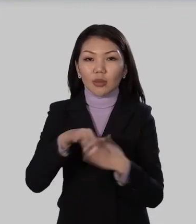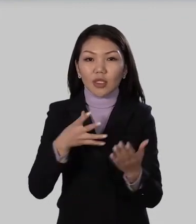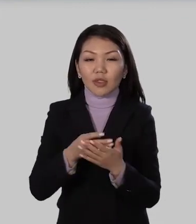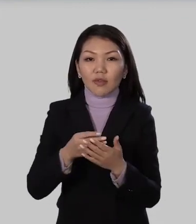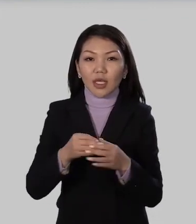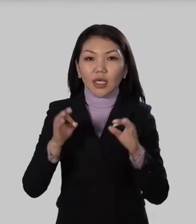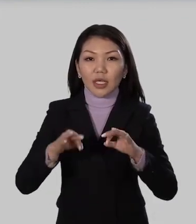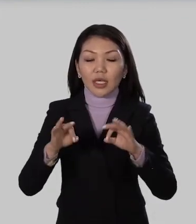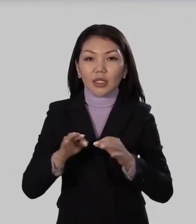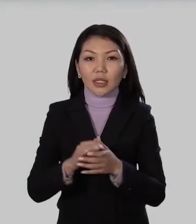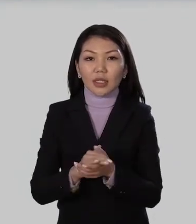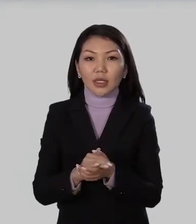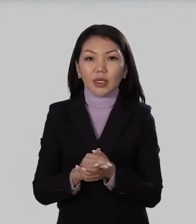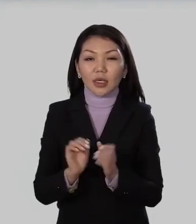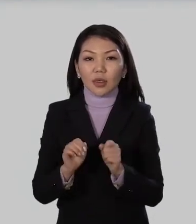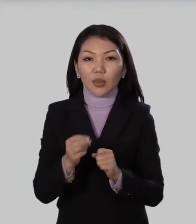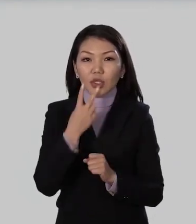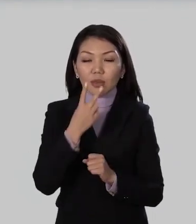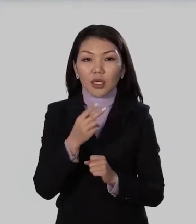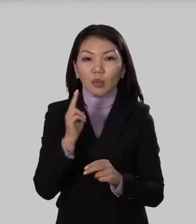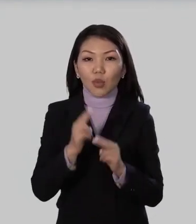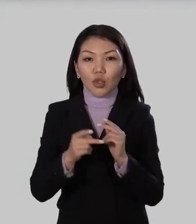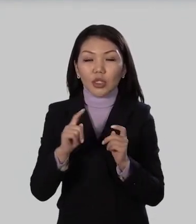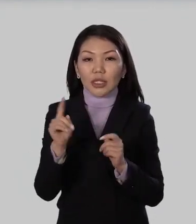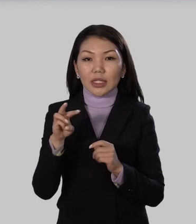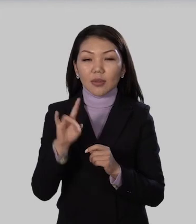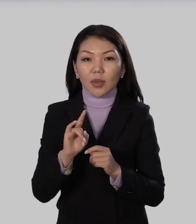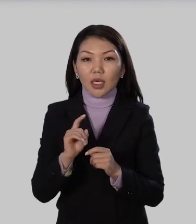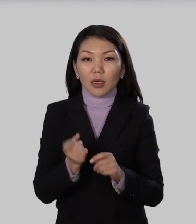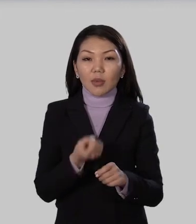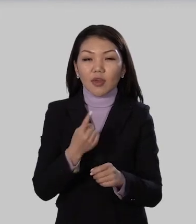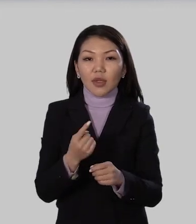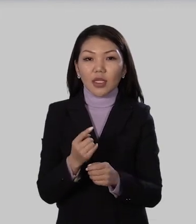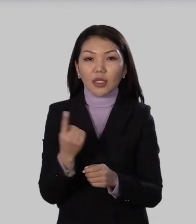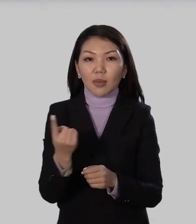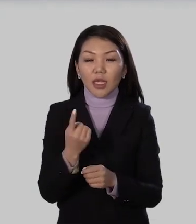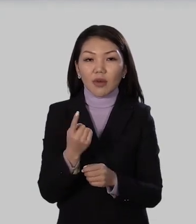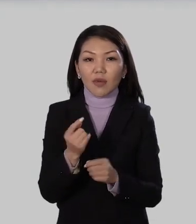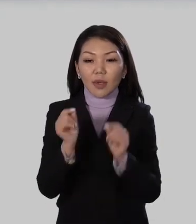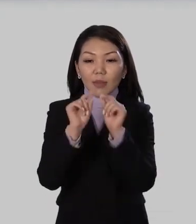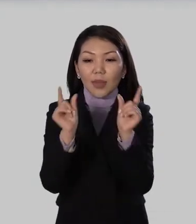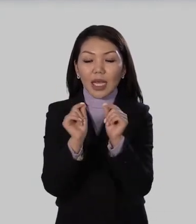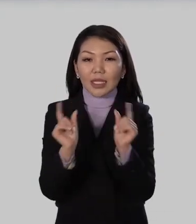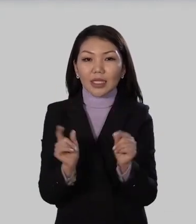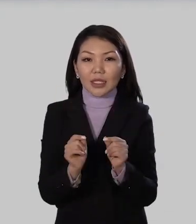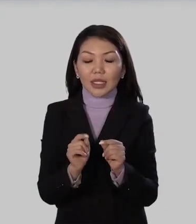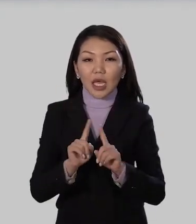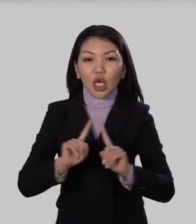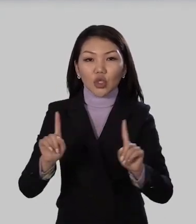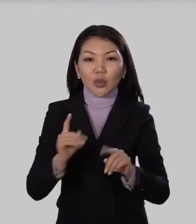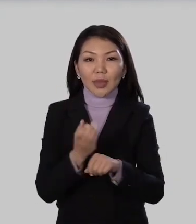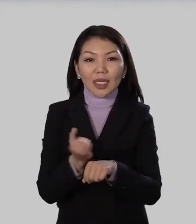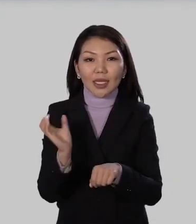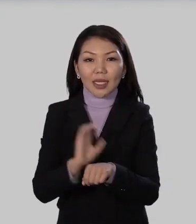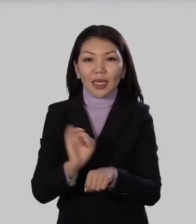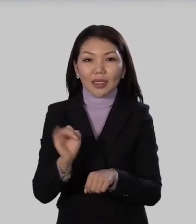как после зимы на деревьях появляются первые маленькие листочки. Они особенно яркие и